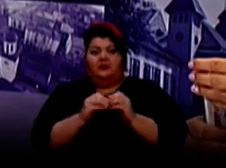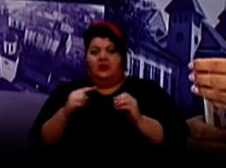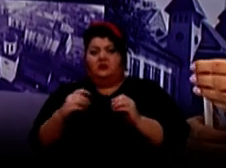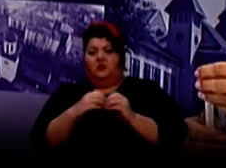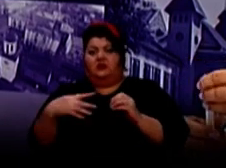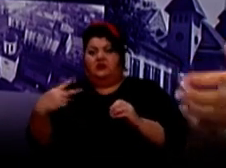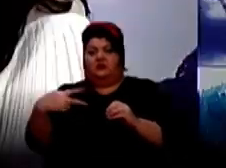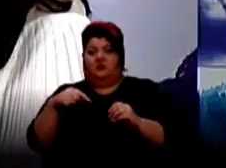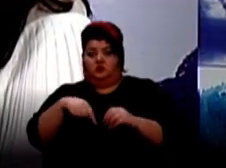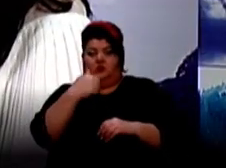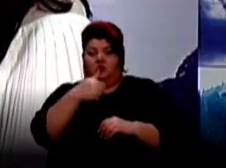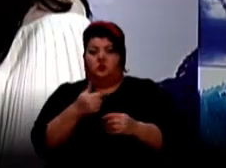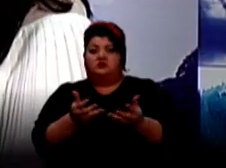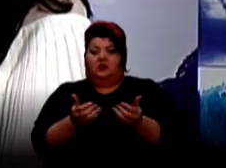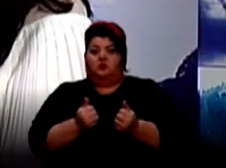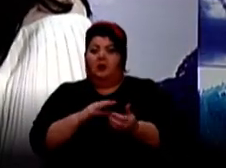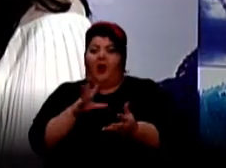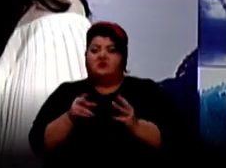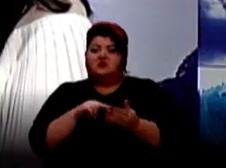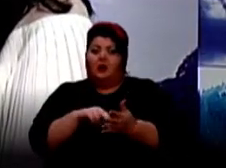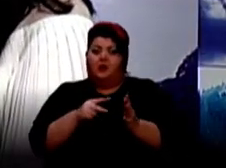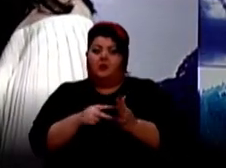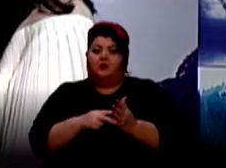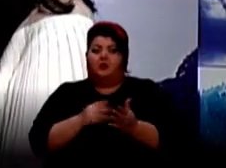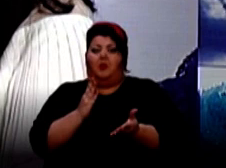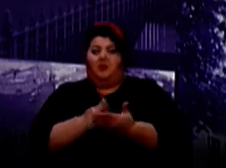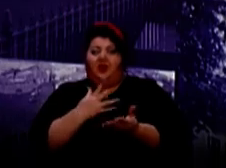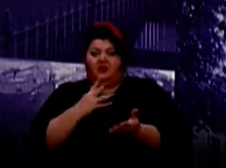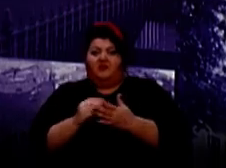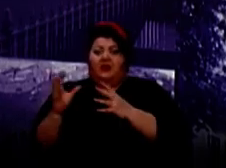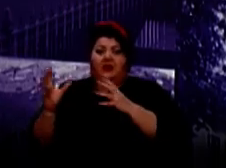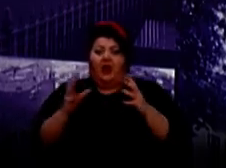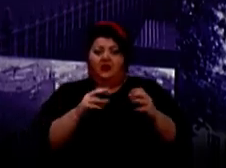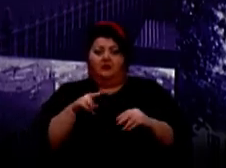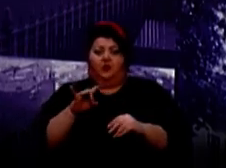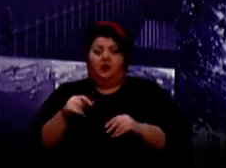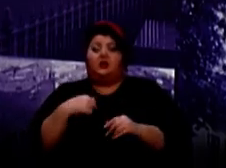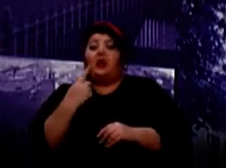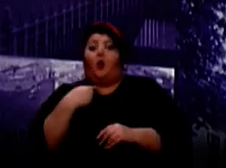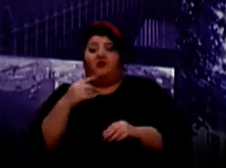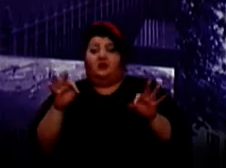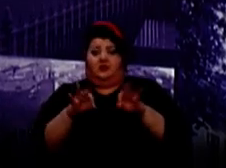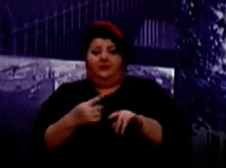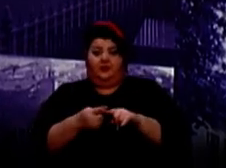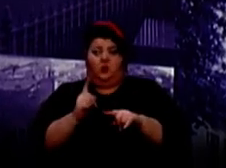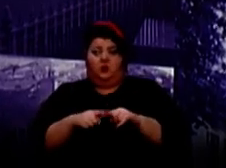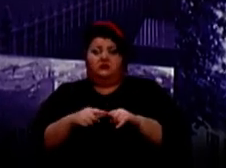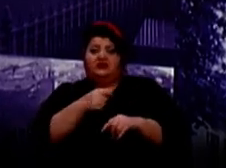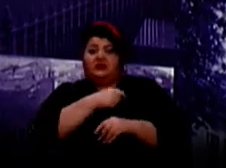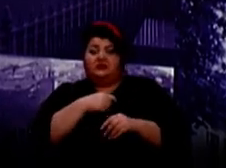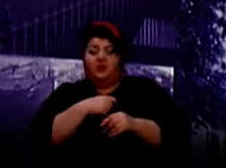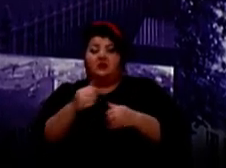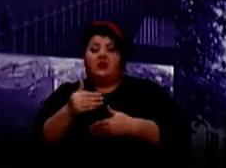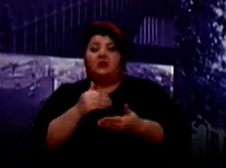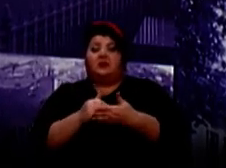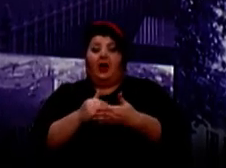тролейбусів цього року отримали. А плануєте взагалі мати власний автопарк? Звичайно, я говорив про це, і ми з депутатами на останній сесії,